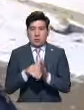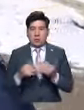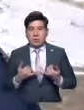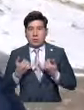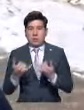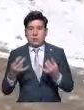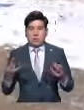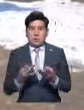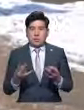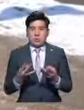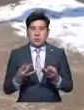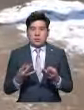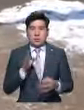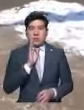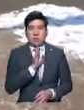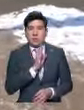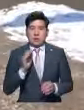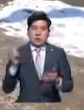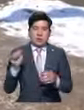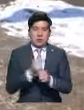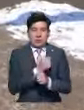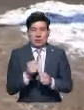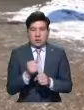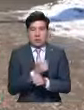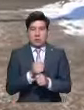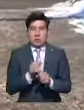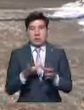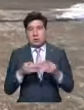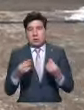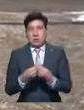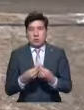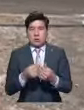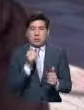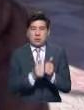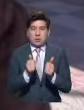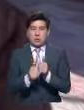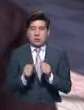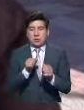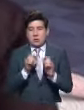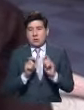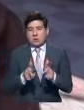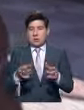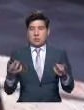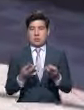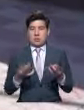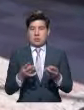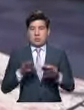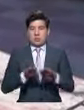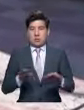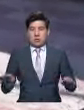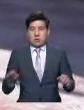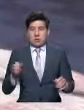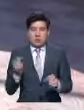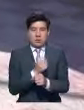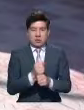жақтаймын. Әйелді ұрғанды қолдамаймын. Мені соттай ма, оны семейный проблема басында әркім өз шешеді деп ойлаймын. Баланы ұрмау керек, әйелді де ұрмау